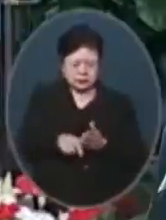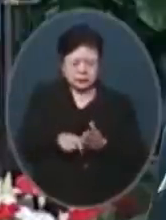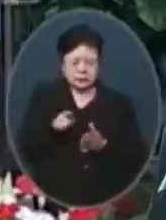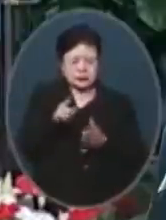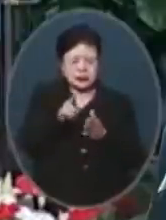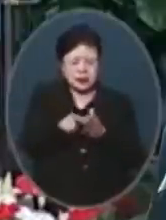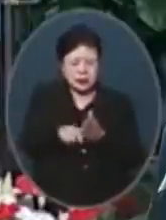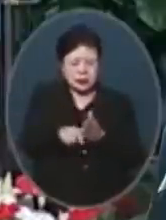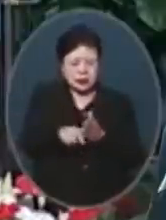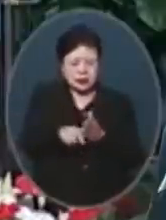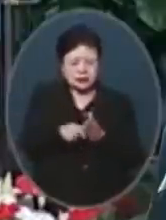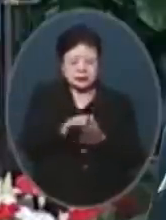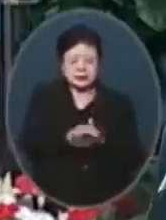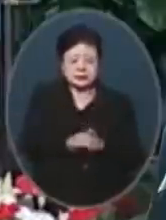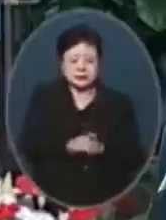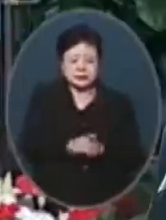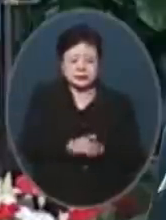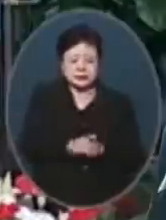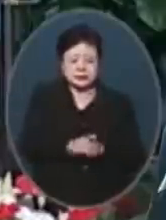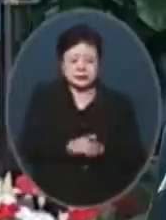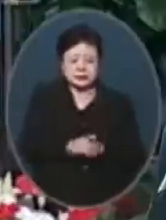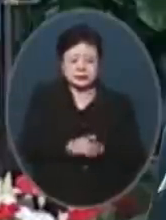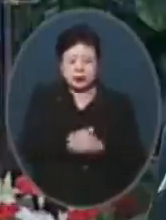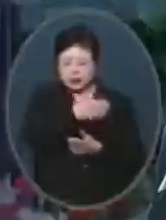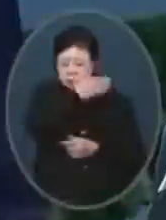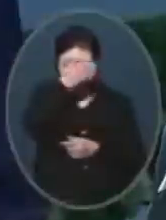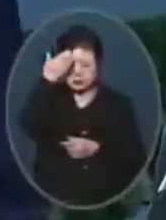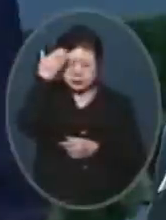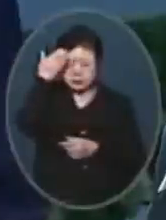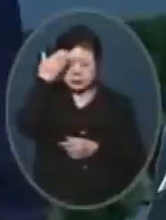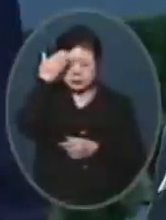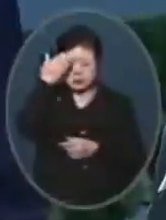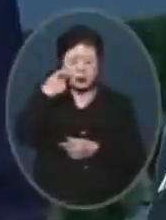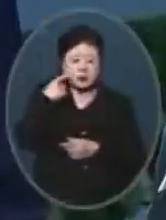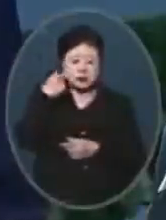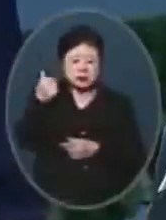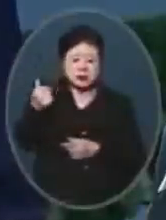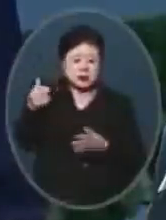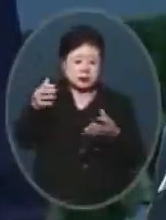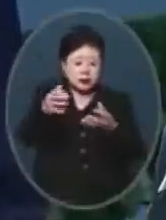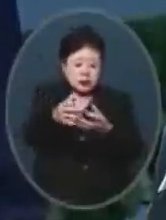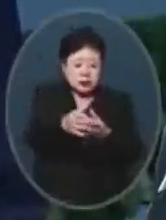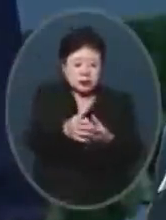그때 우리 젊은 목사들이 모여서